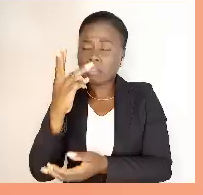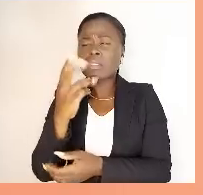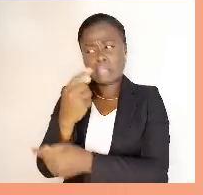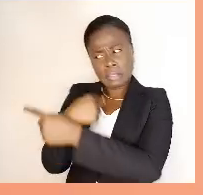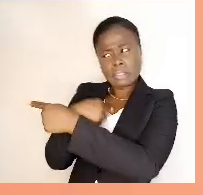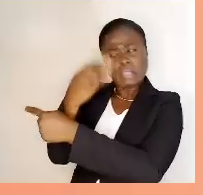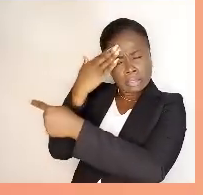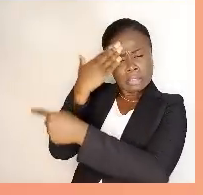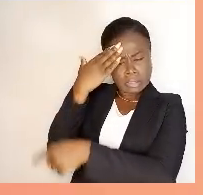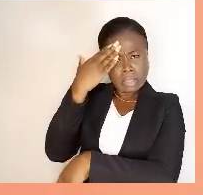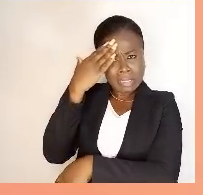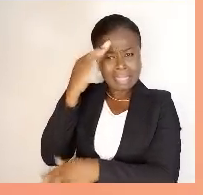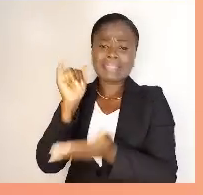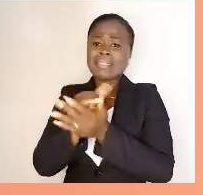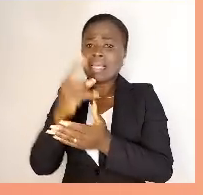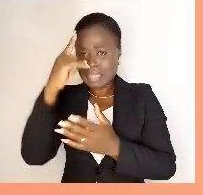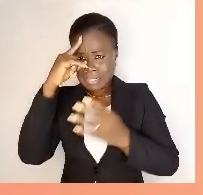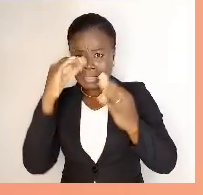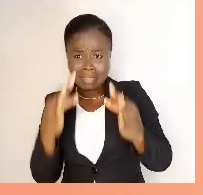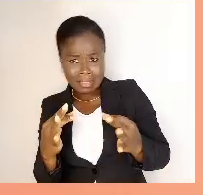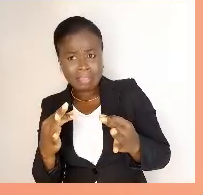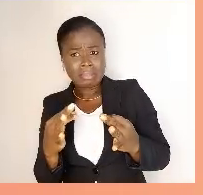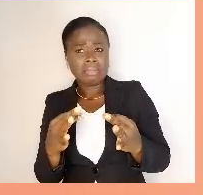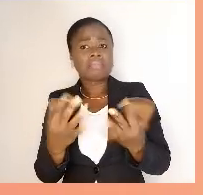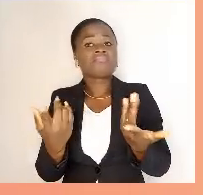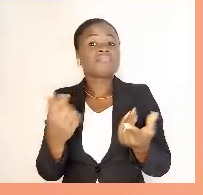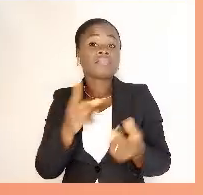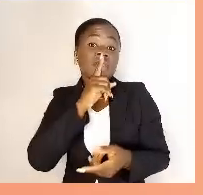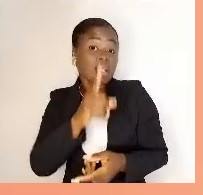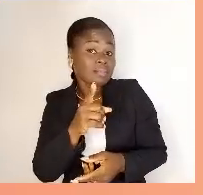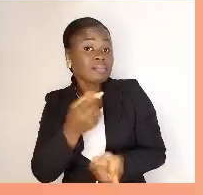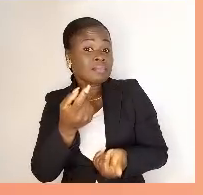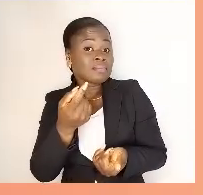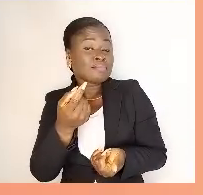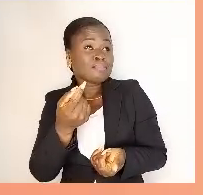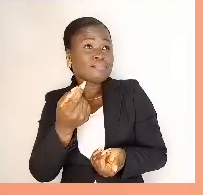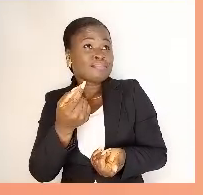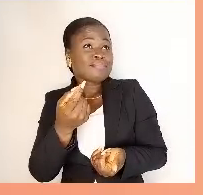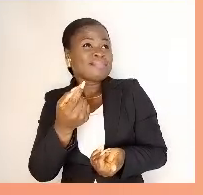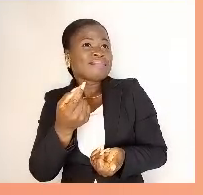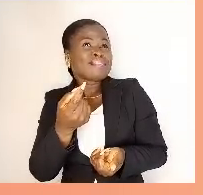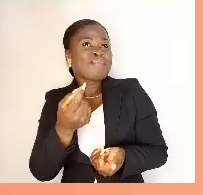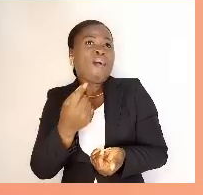2016. Je sais que cette décision de ne pas être candidat